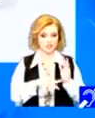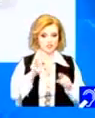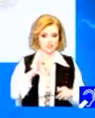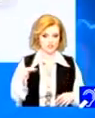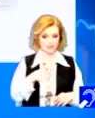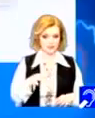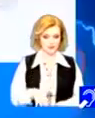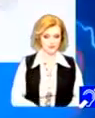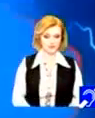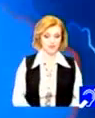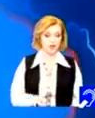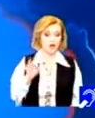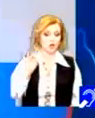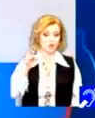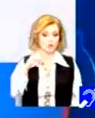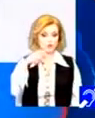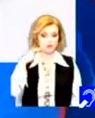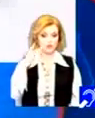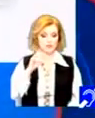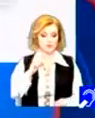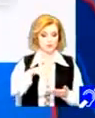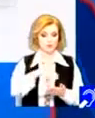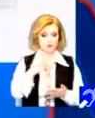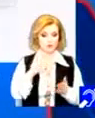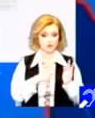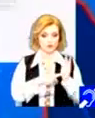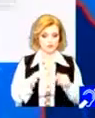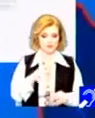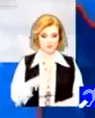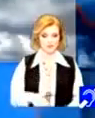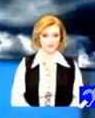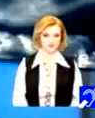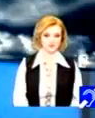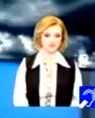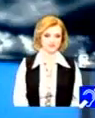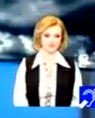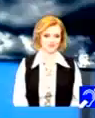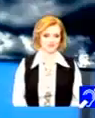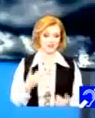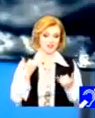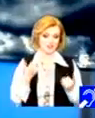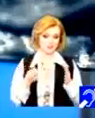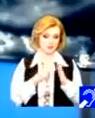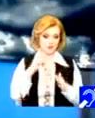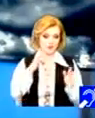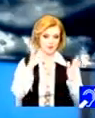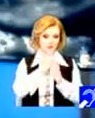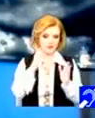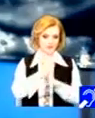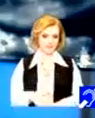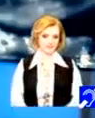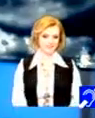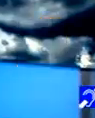valoare de 63 de bani. Rubla rusească se va cumpăra cu 26 de bani. Iar pe final să vedem datele